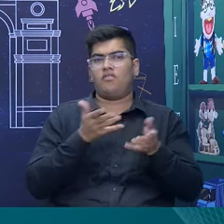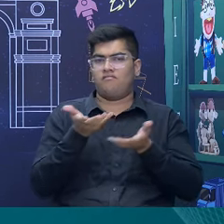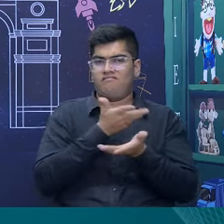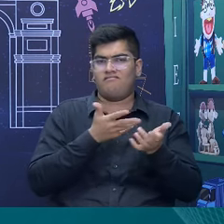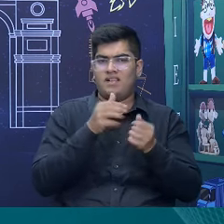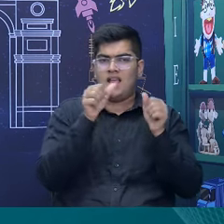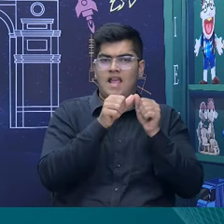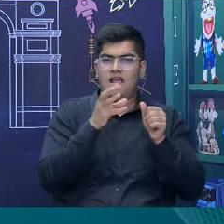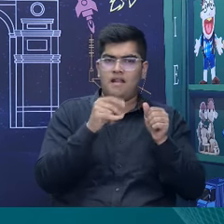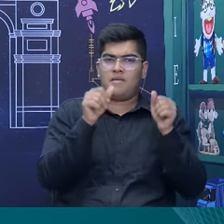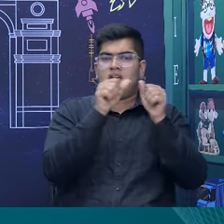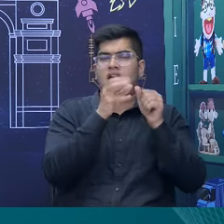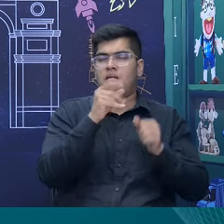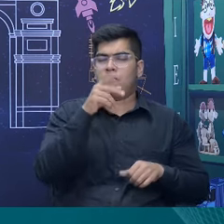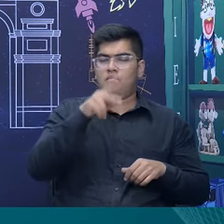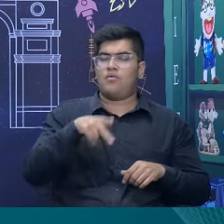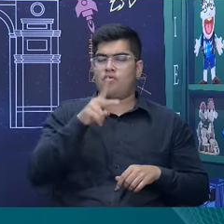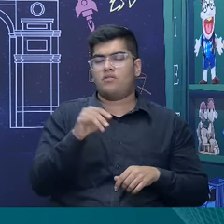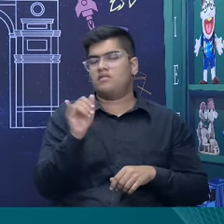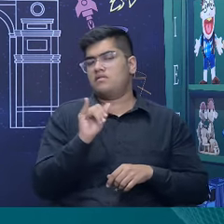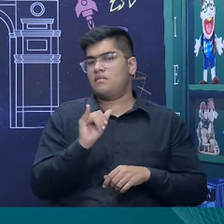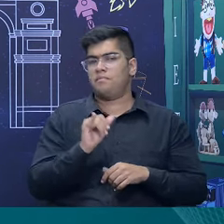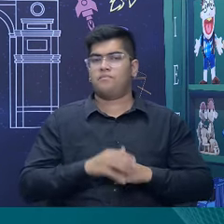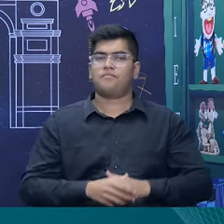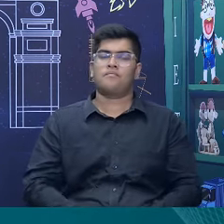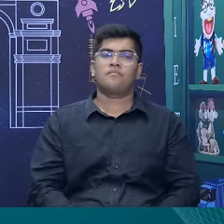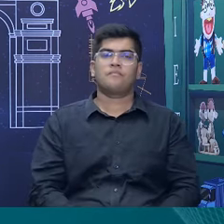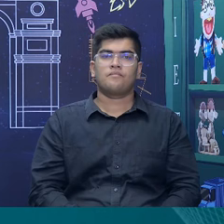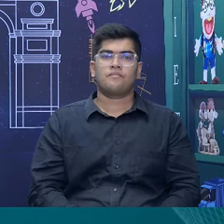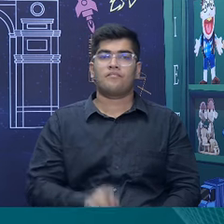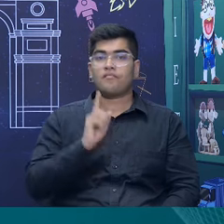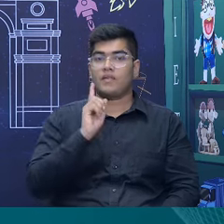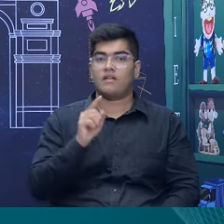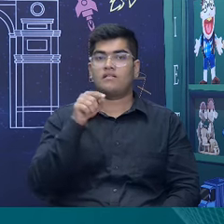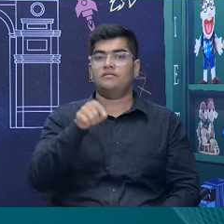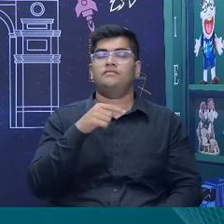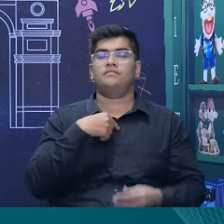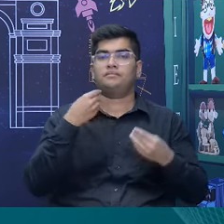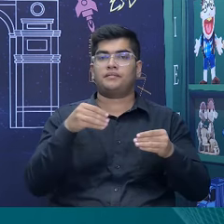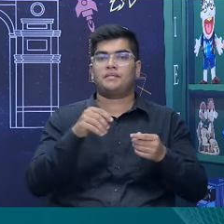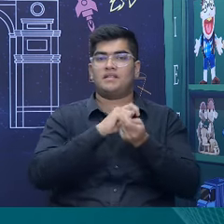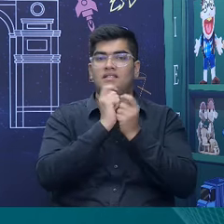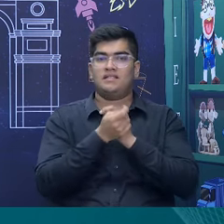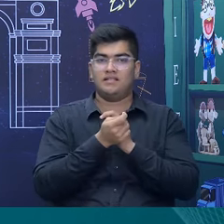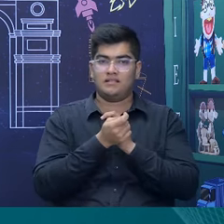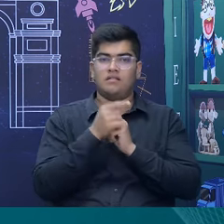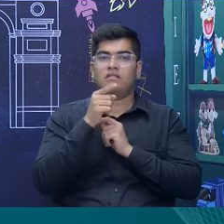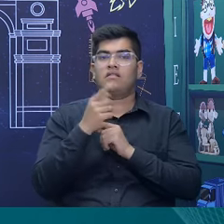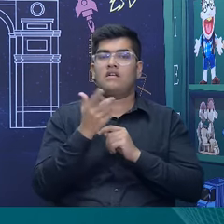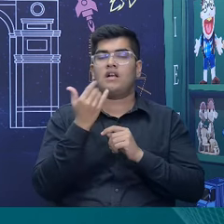इसका एरिया a स्क्वा यूनिट है इसका भी एरिया a स्क्वा यूनिट है बट यहां से हमने यहां पर शीट लगाई यह